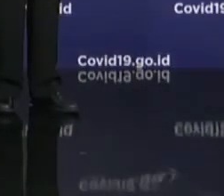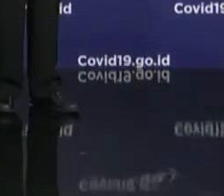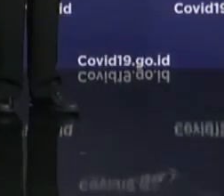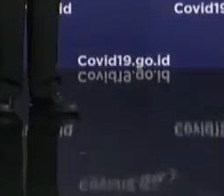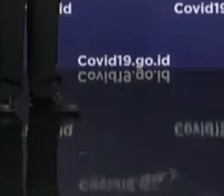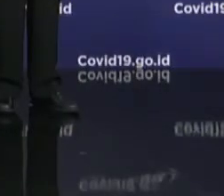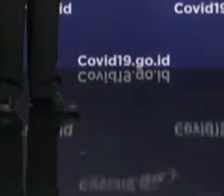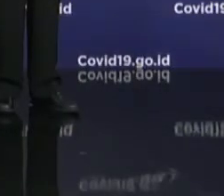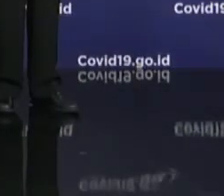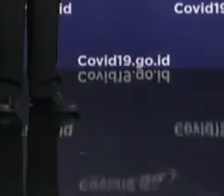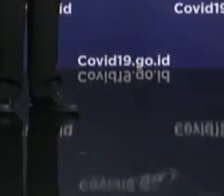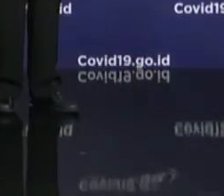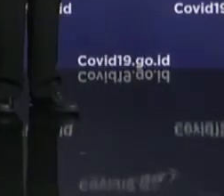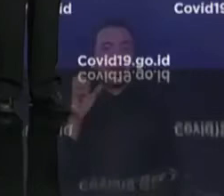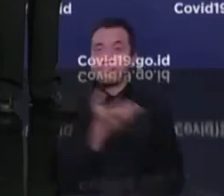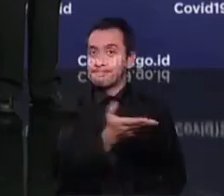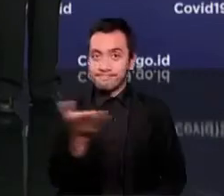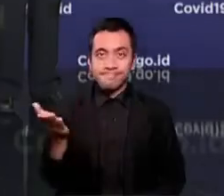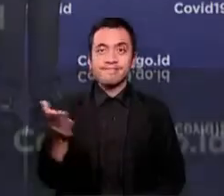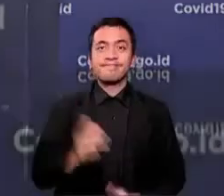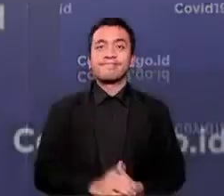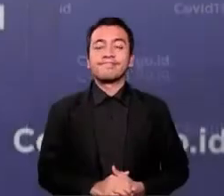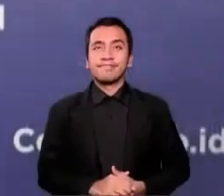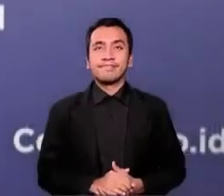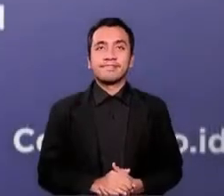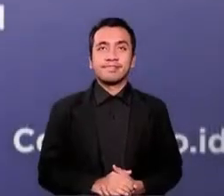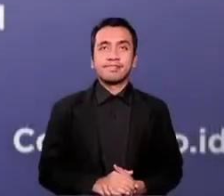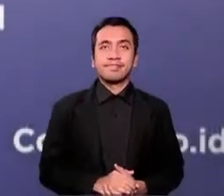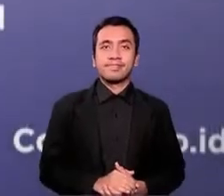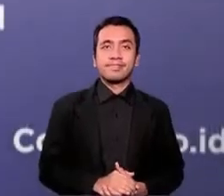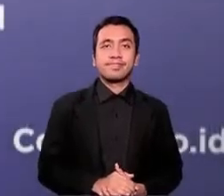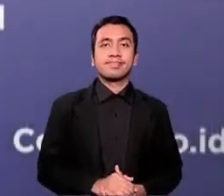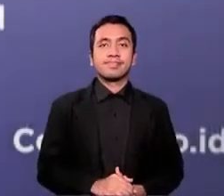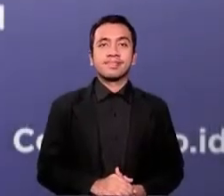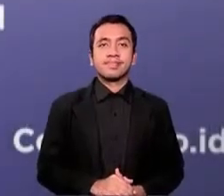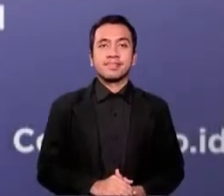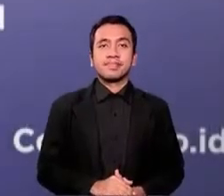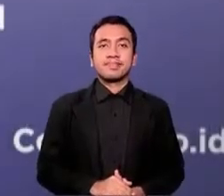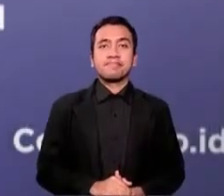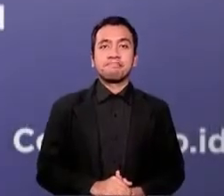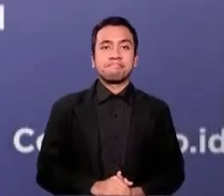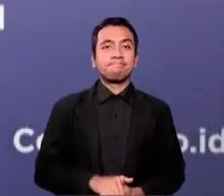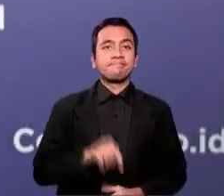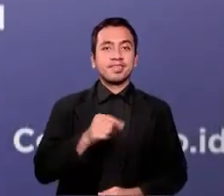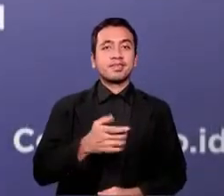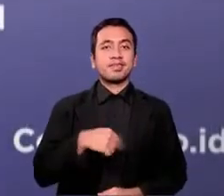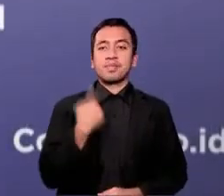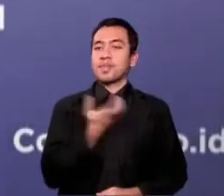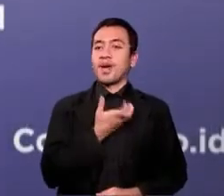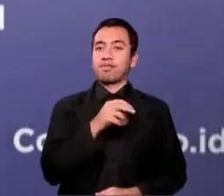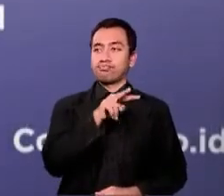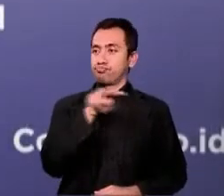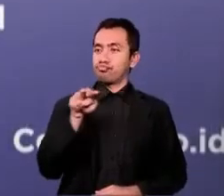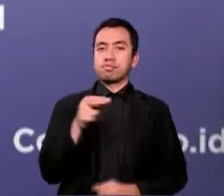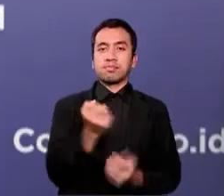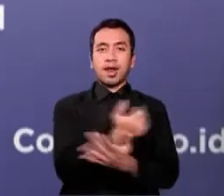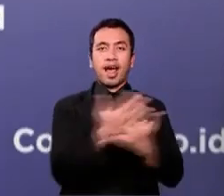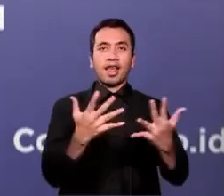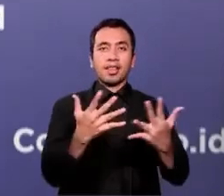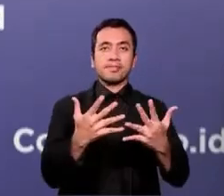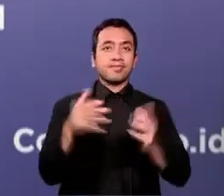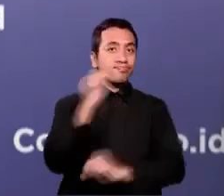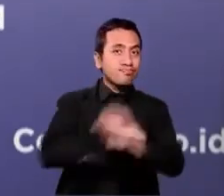selamat sore saudara-saudari dalam rangka memastikan masyarakat kembali produktif dan tetap aman dari konflik